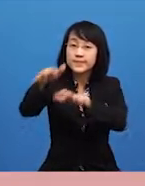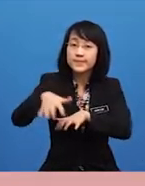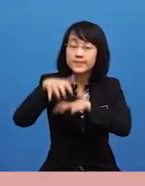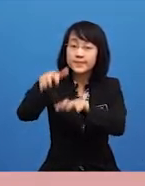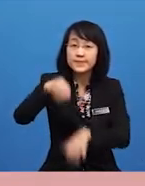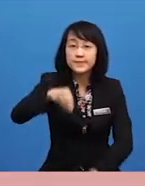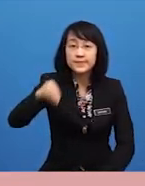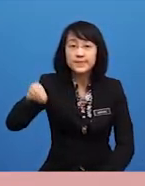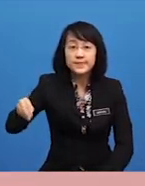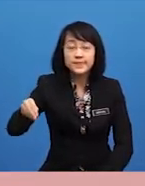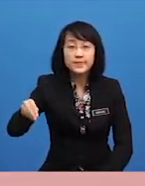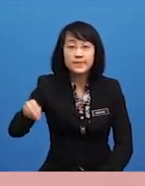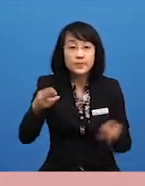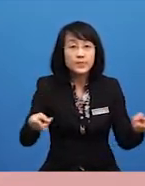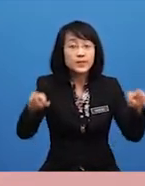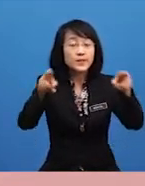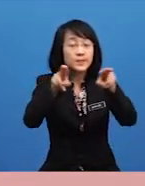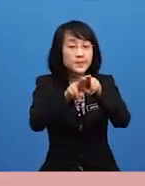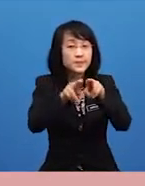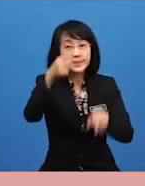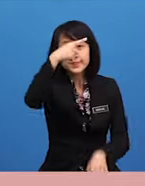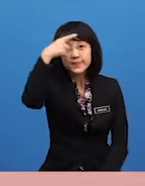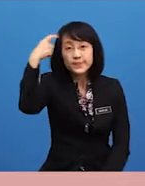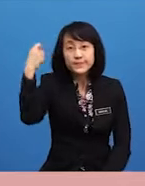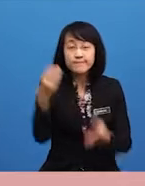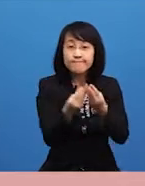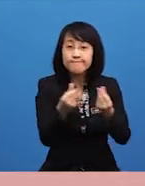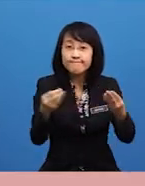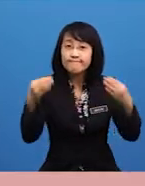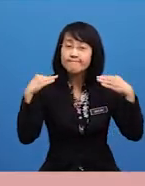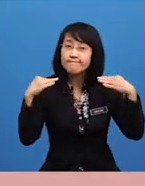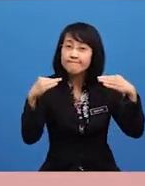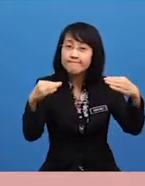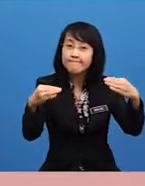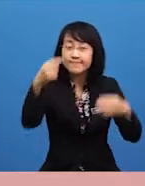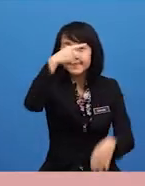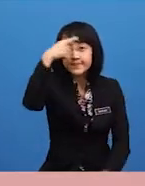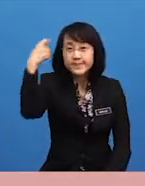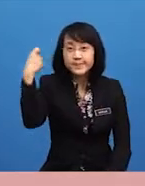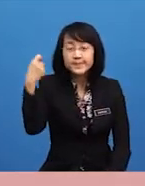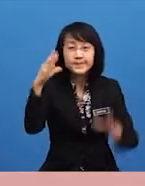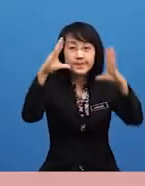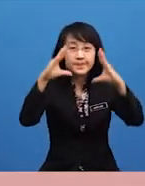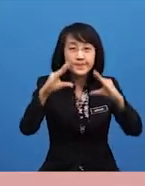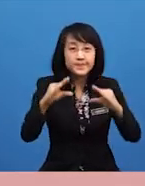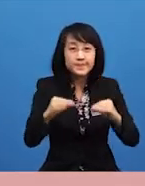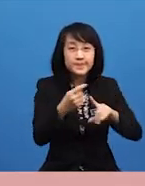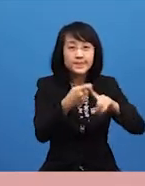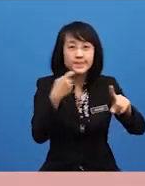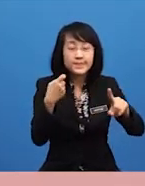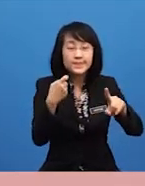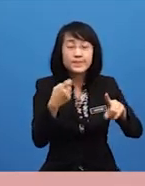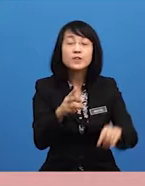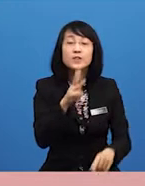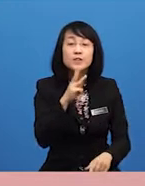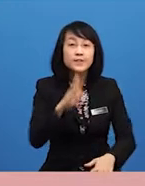kegiatan utama kerana tanahnya subur akibat endapan daripada kejadian